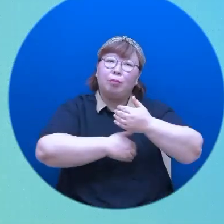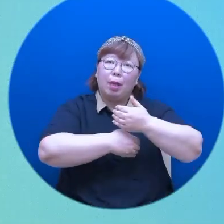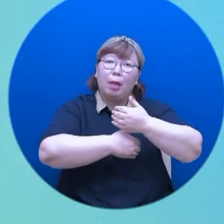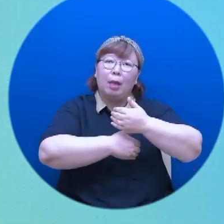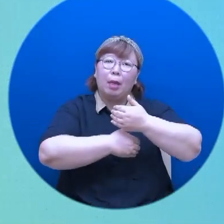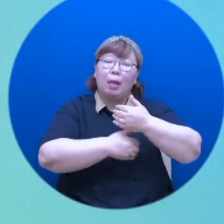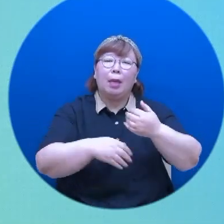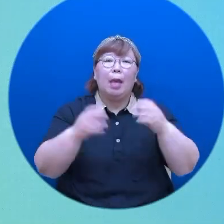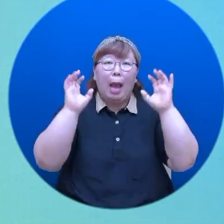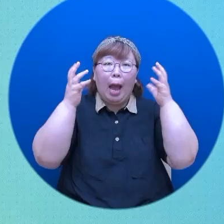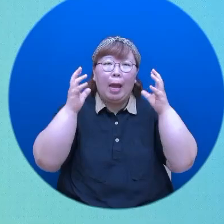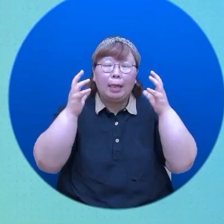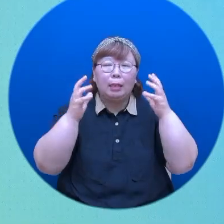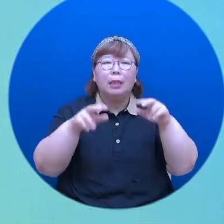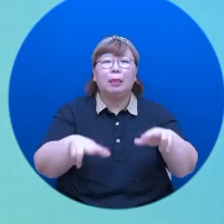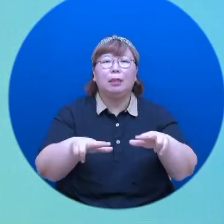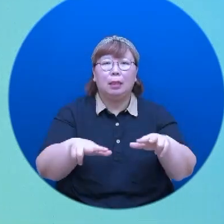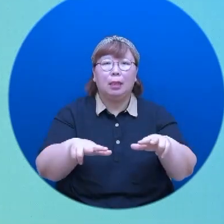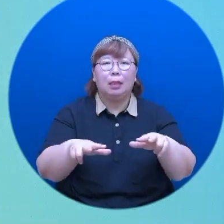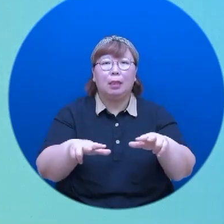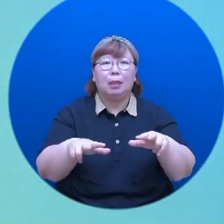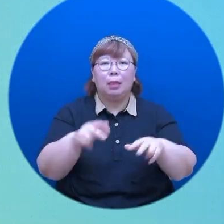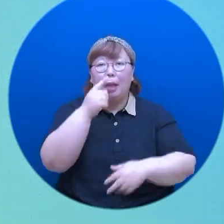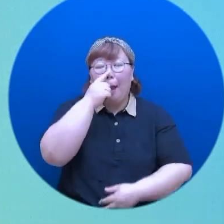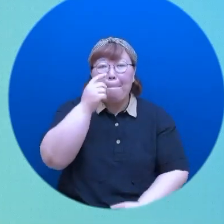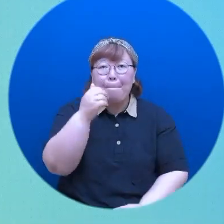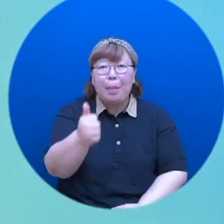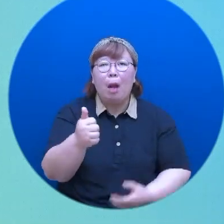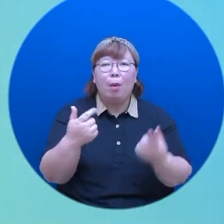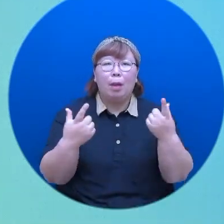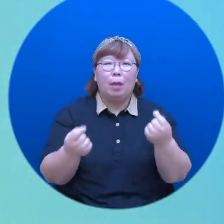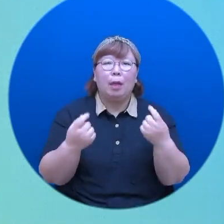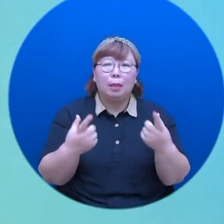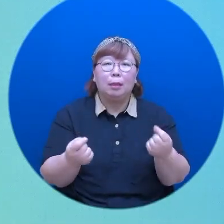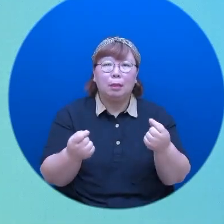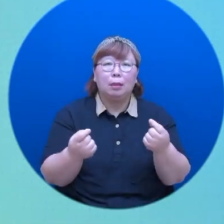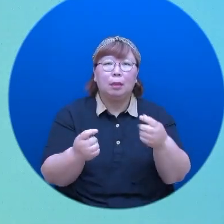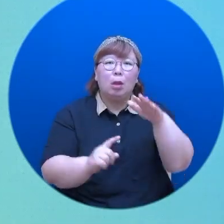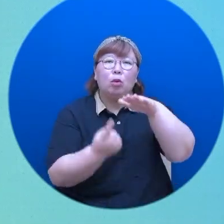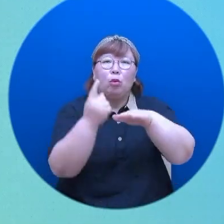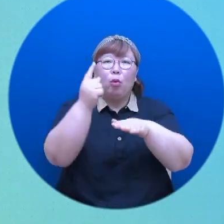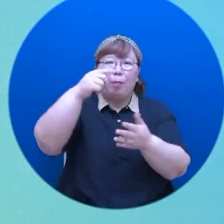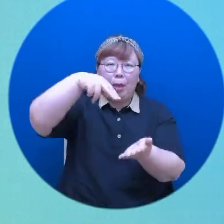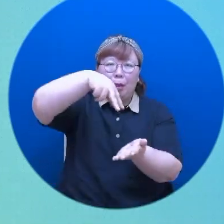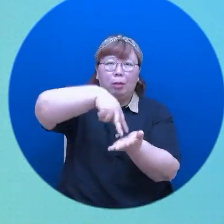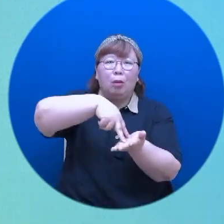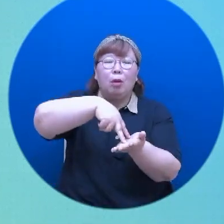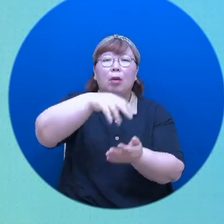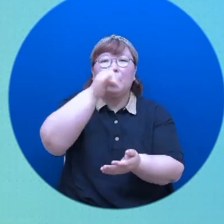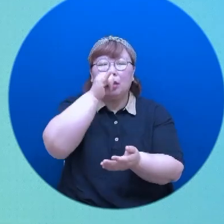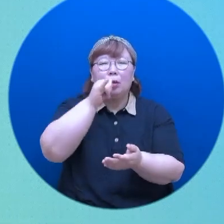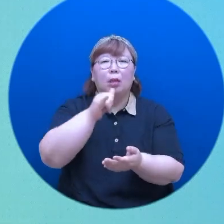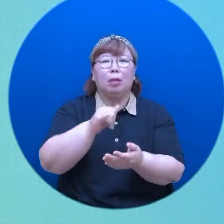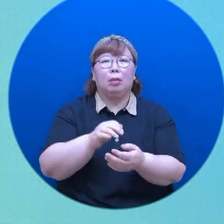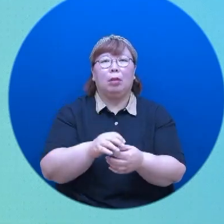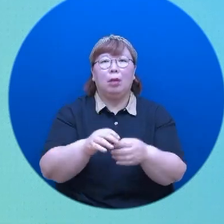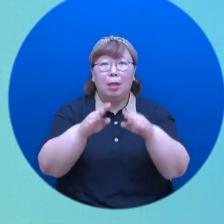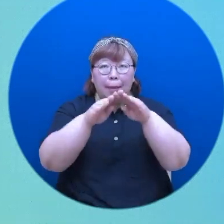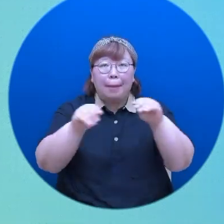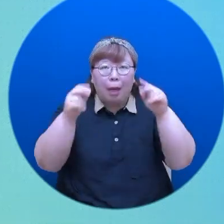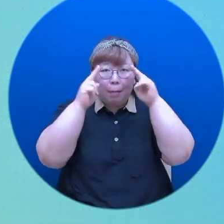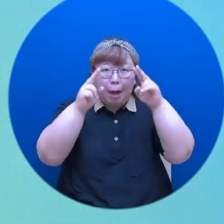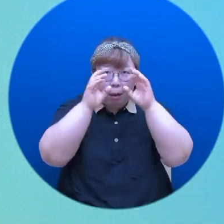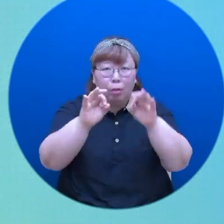안긴 아이는 이제 아빠와 같은 높이에서 이 땅을